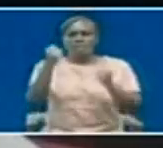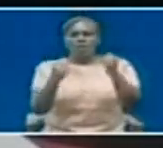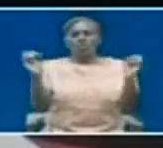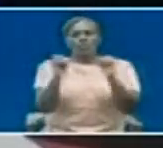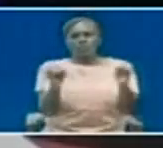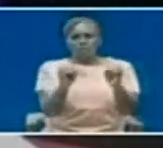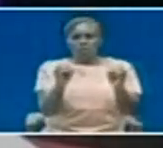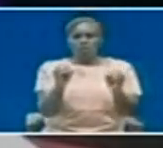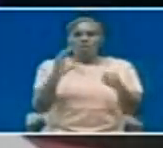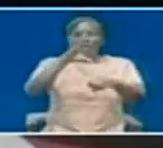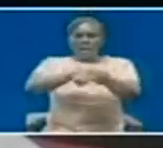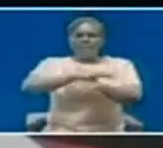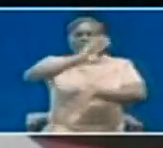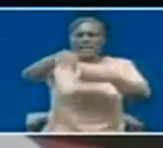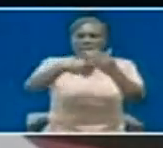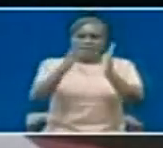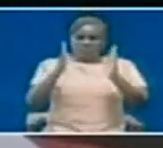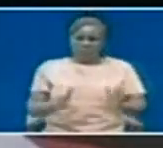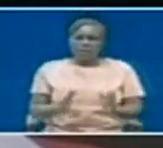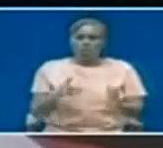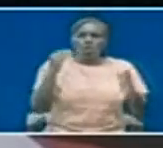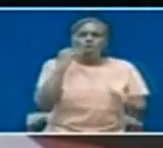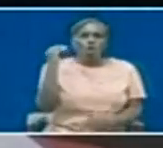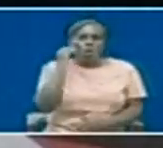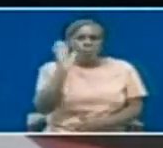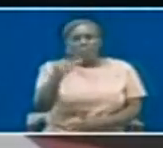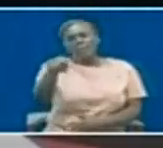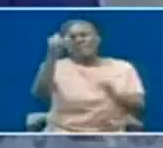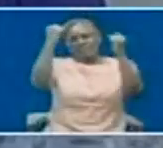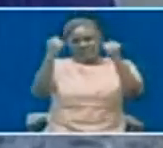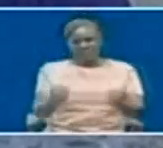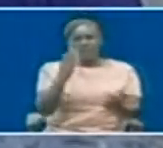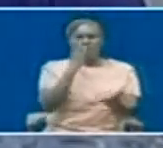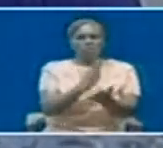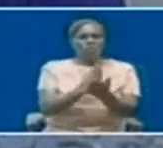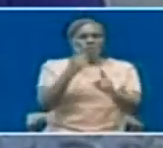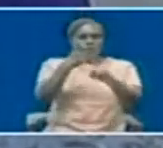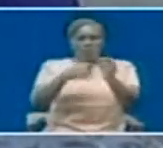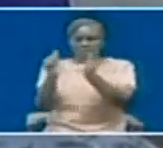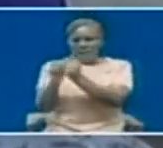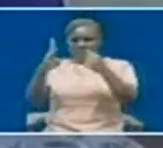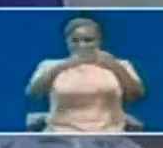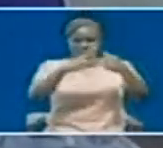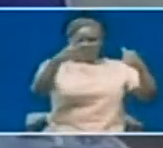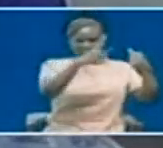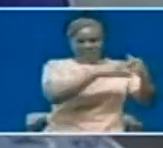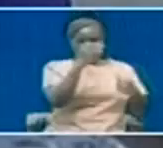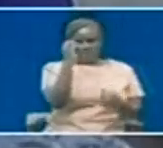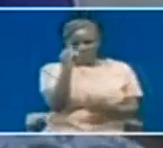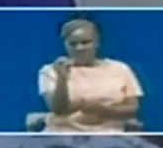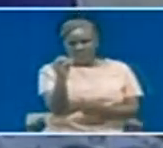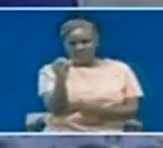Kwa hivyo kufikia watu katika sehemu ambazo wanaishi huwa ni shida. Kutoka 1990, mwaka wa